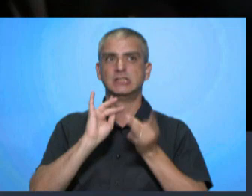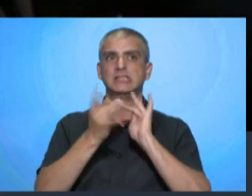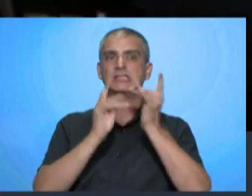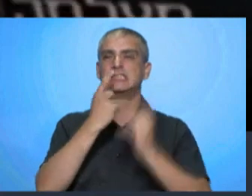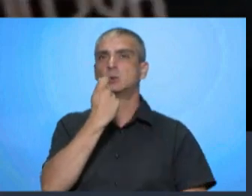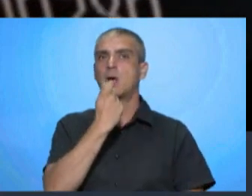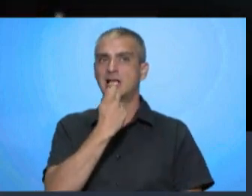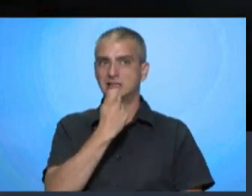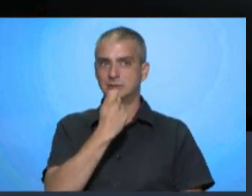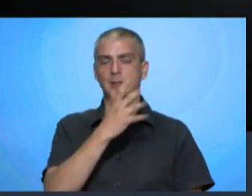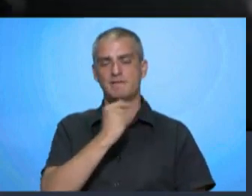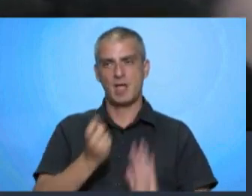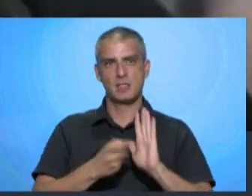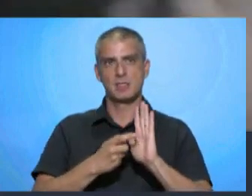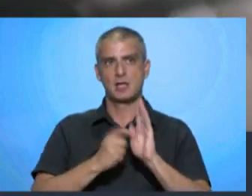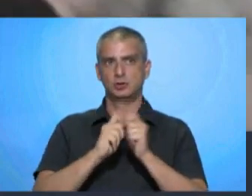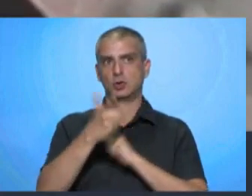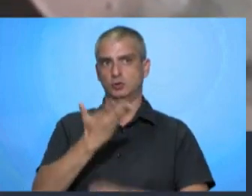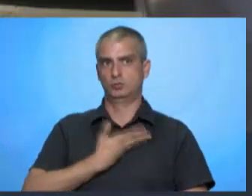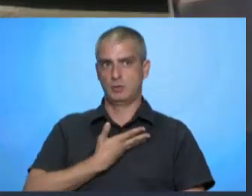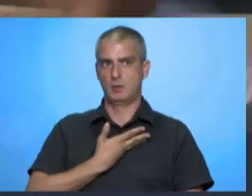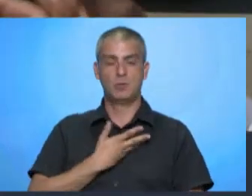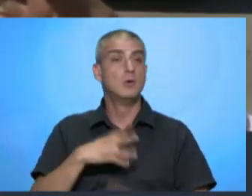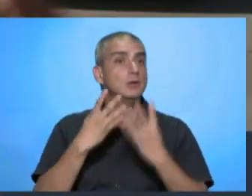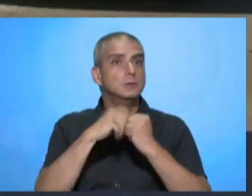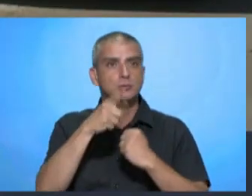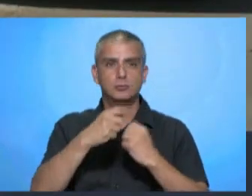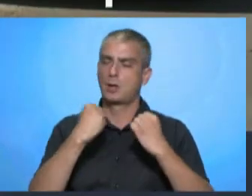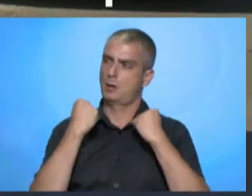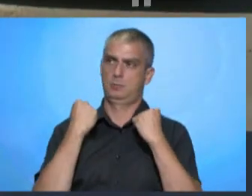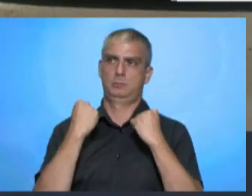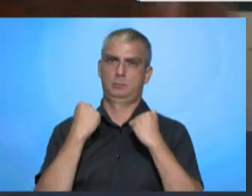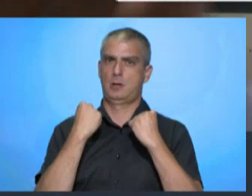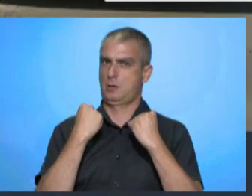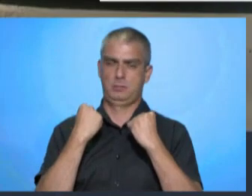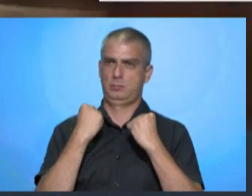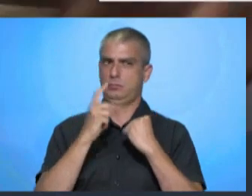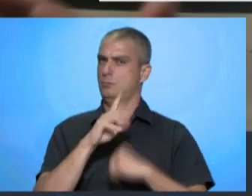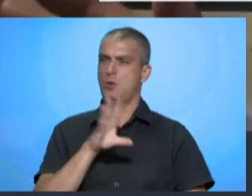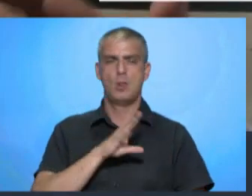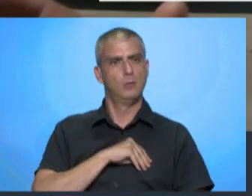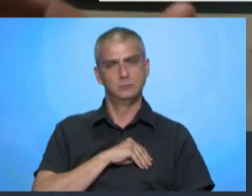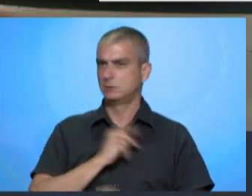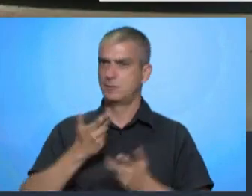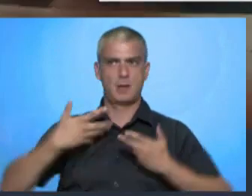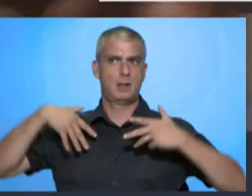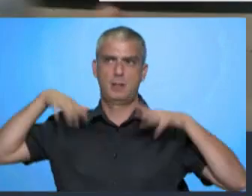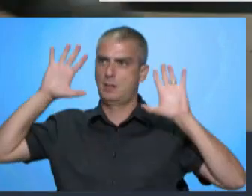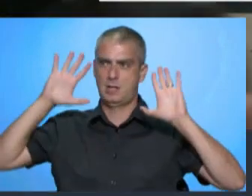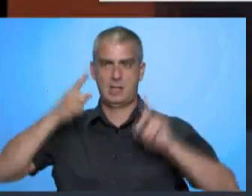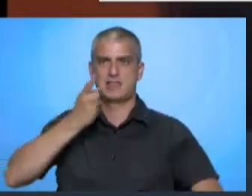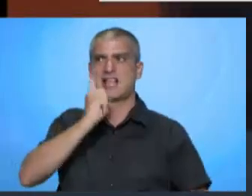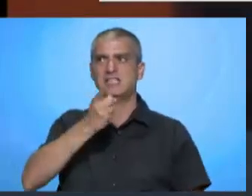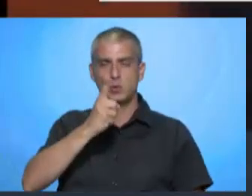כספי ודרישות תשלום שקיבלו. המשפחה איתנה, היא לא מסכימה לחנע